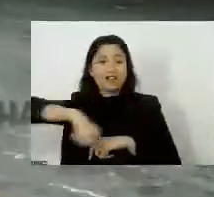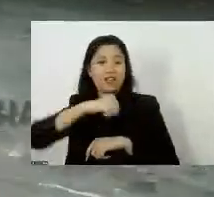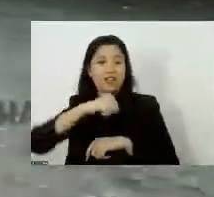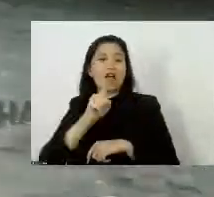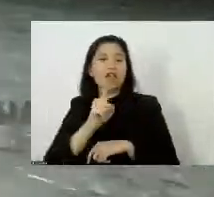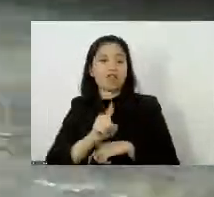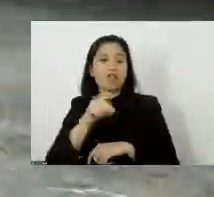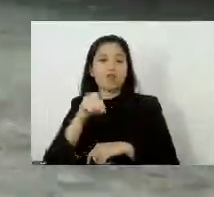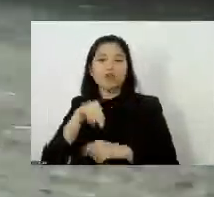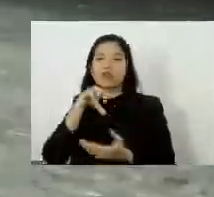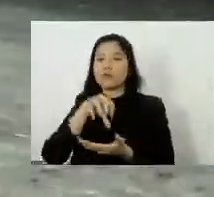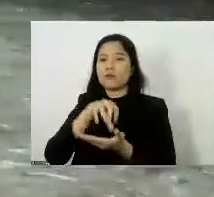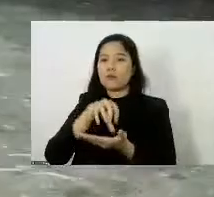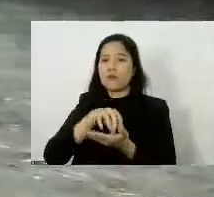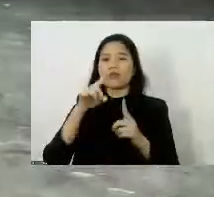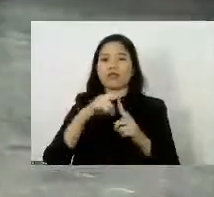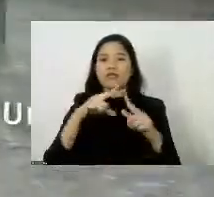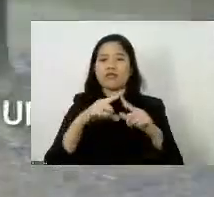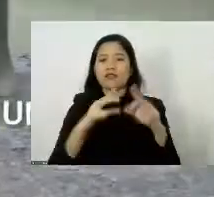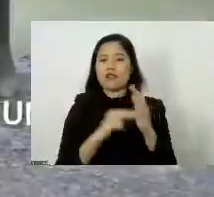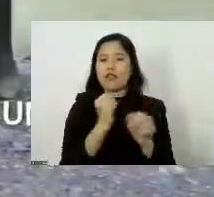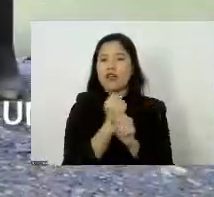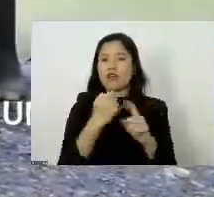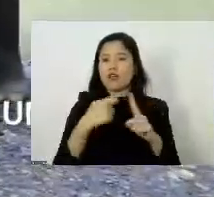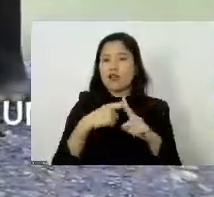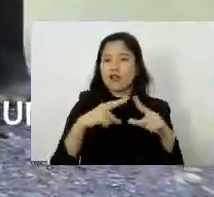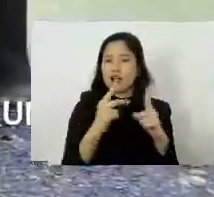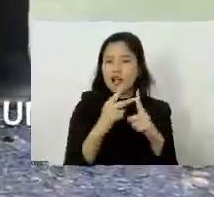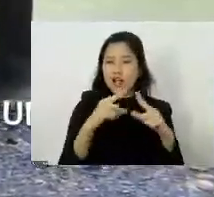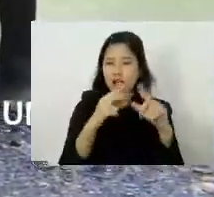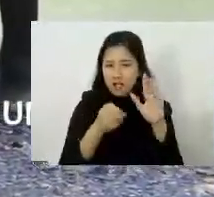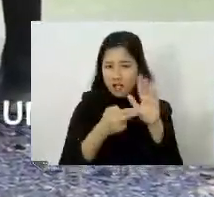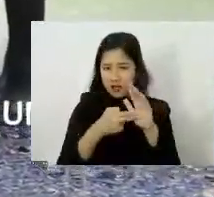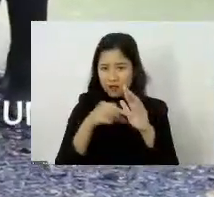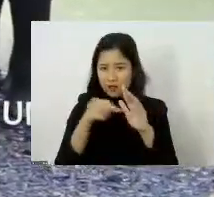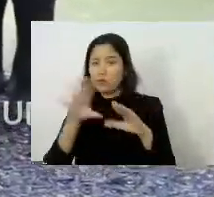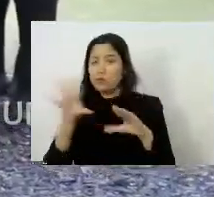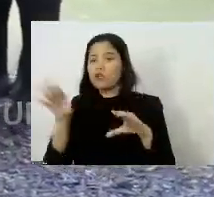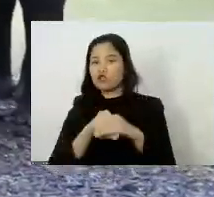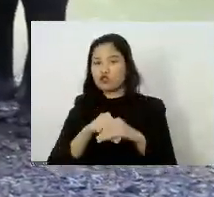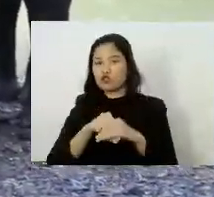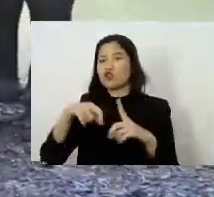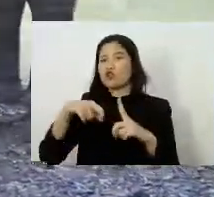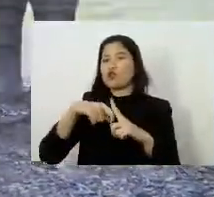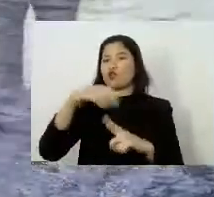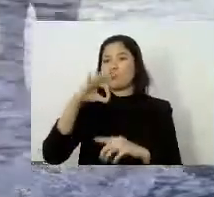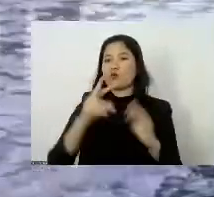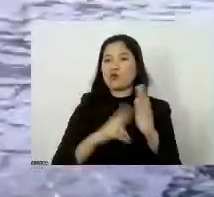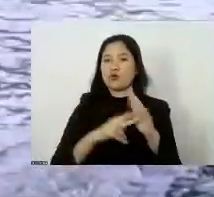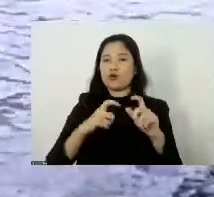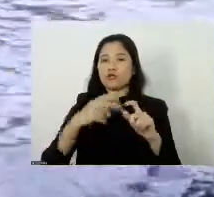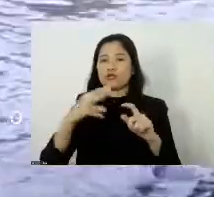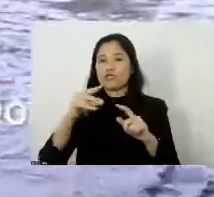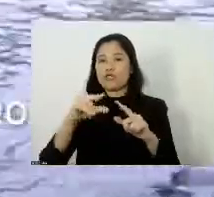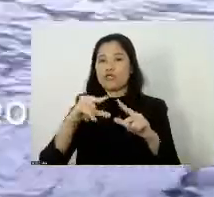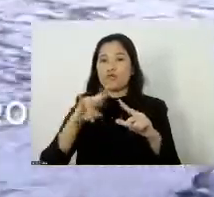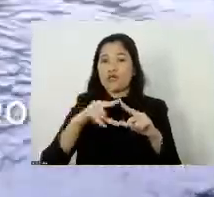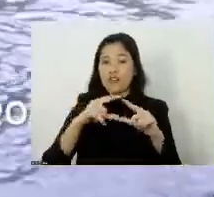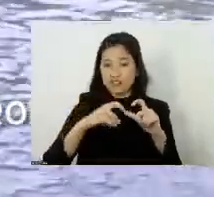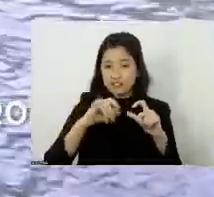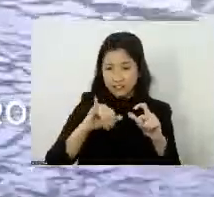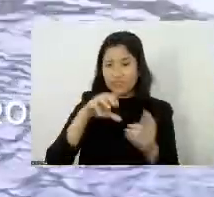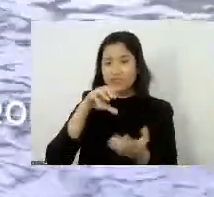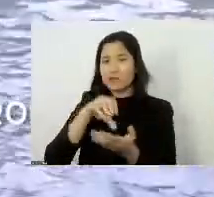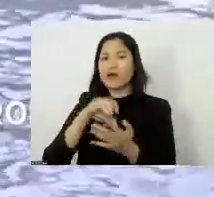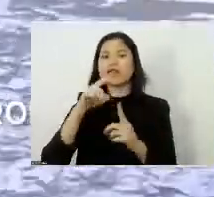tangkahan yang berperan sebagai bagian dari cancellation response unit tangkahan Hai saat